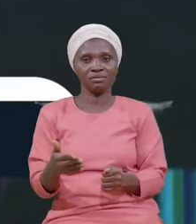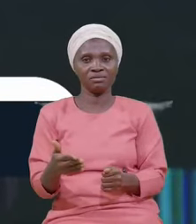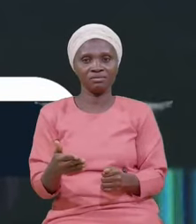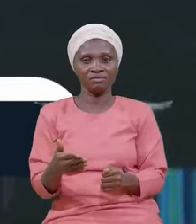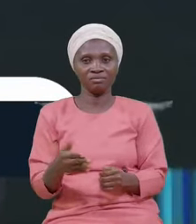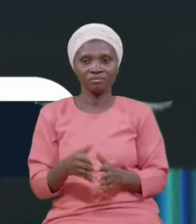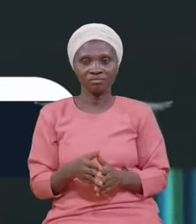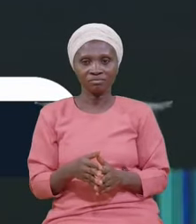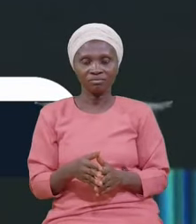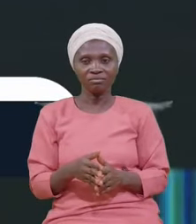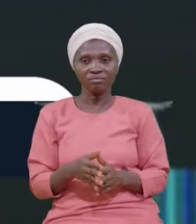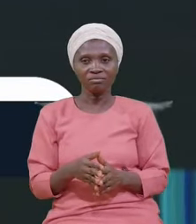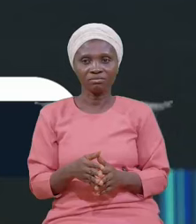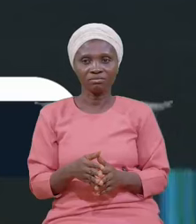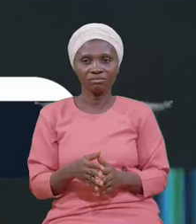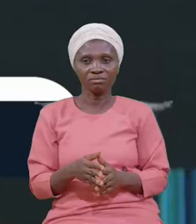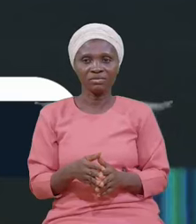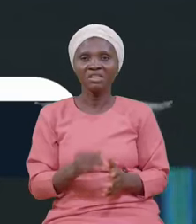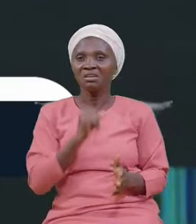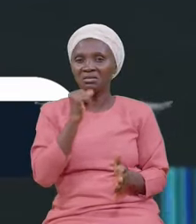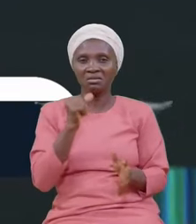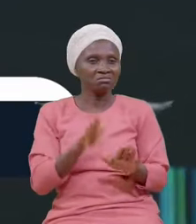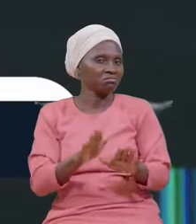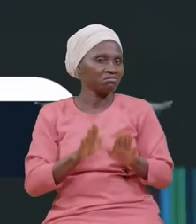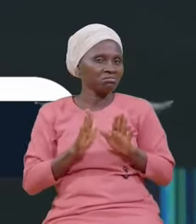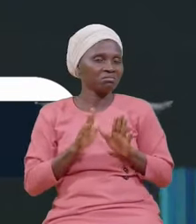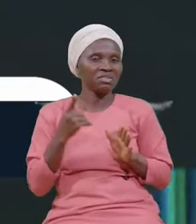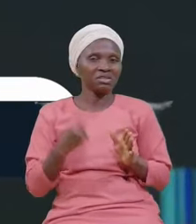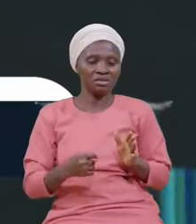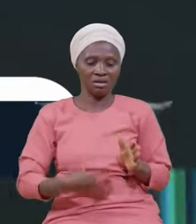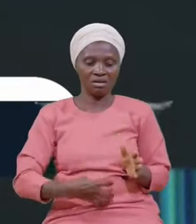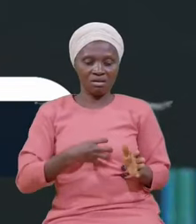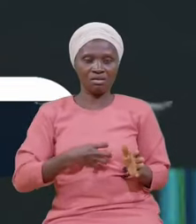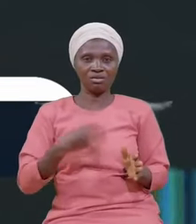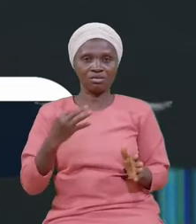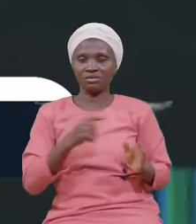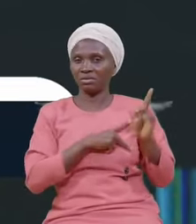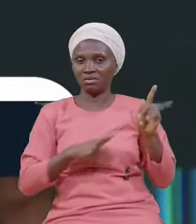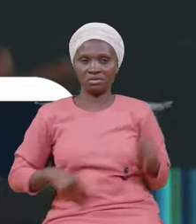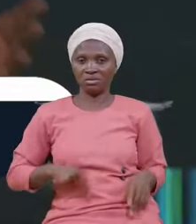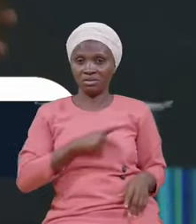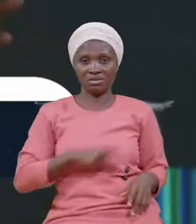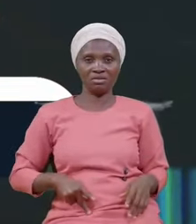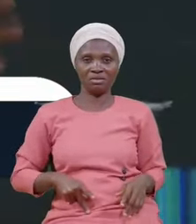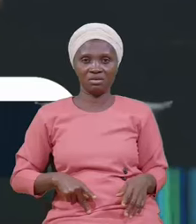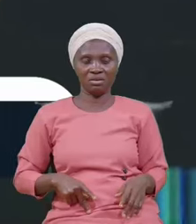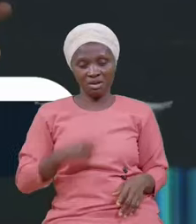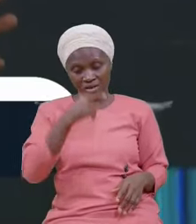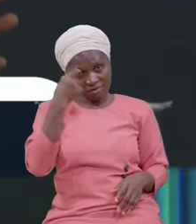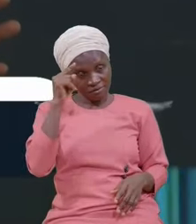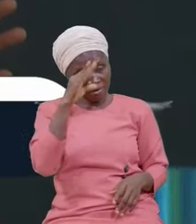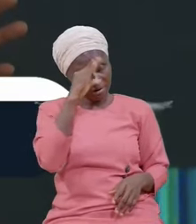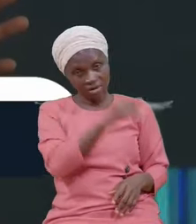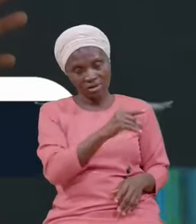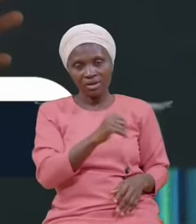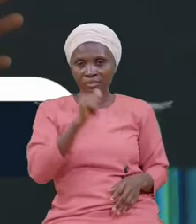le tyran d'Égypte, sans être effrayé de la colère du roi. Car il se montra